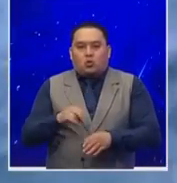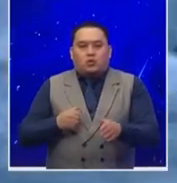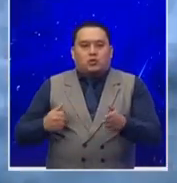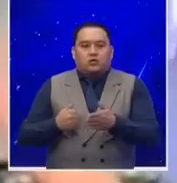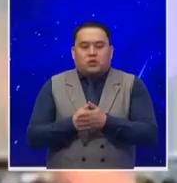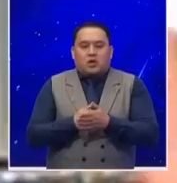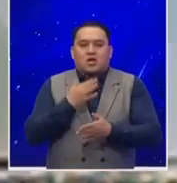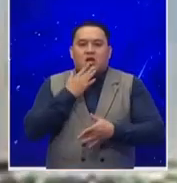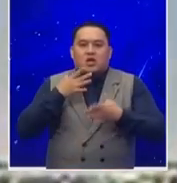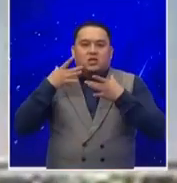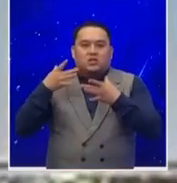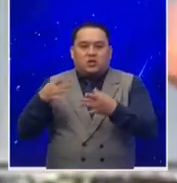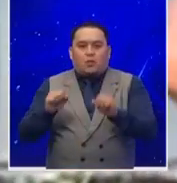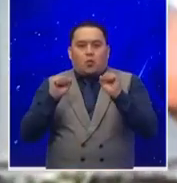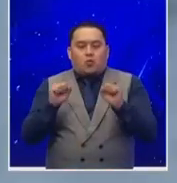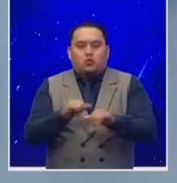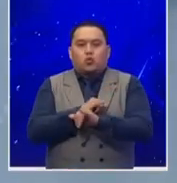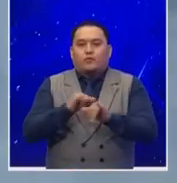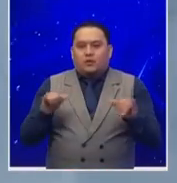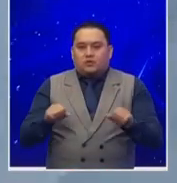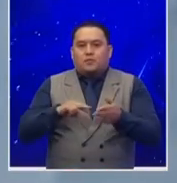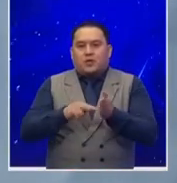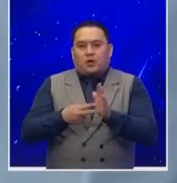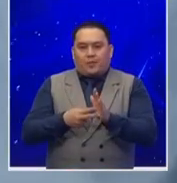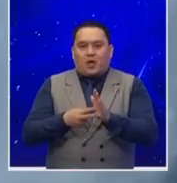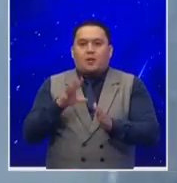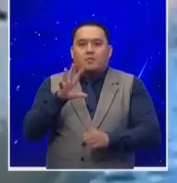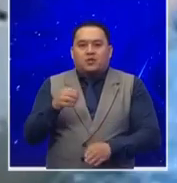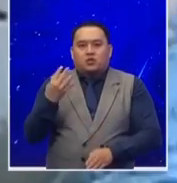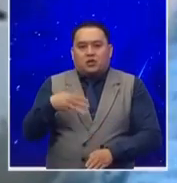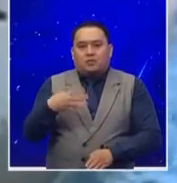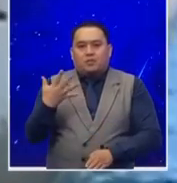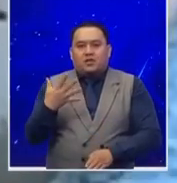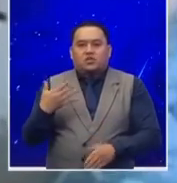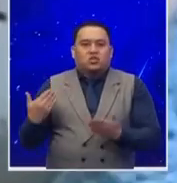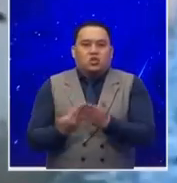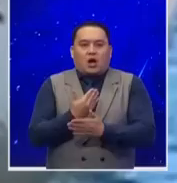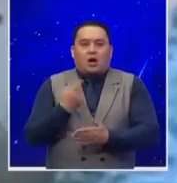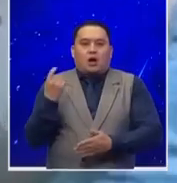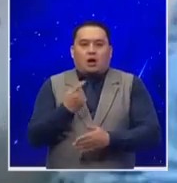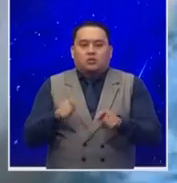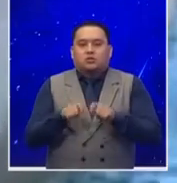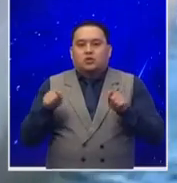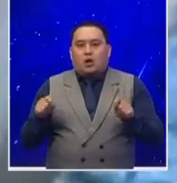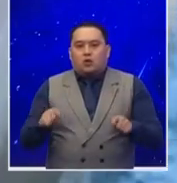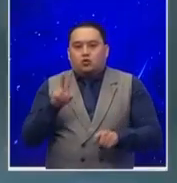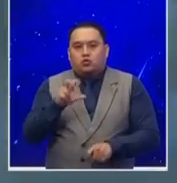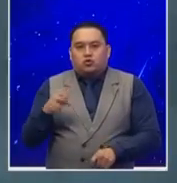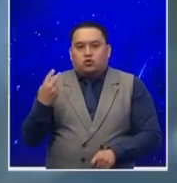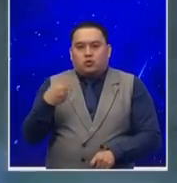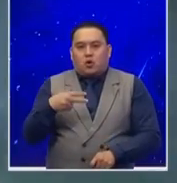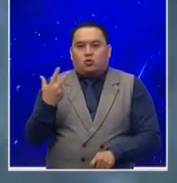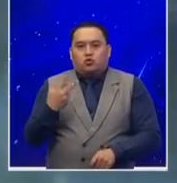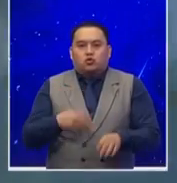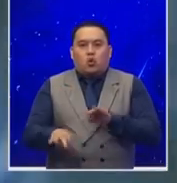Балық экспортын 300 мың тоннаға дейін арттыру жоспарда бар. Ол үшін 545 жаңа балық шаруашылығы құрылып, 323 шаруашылық